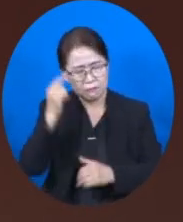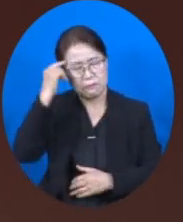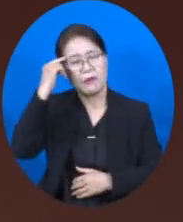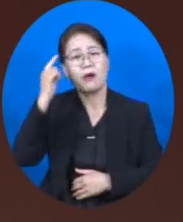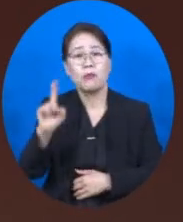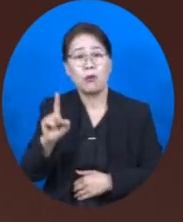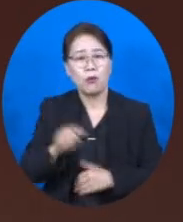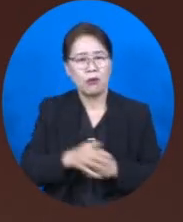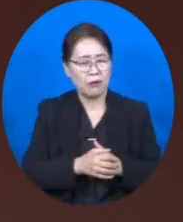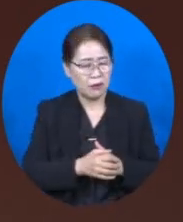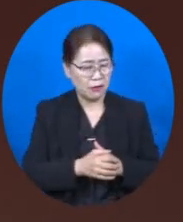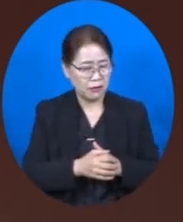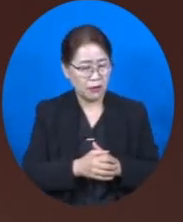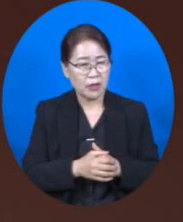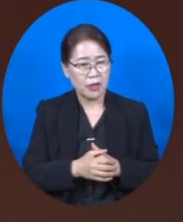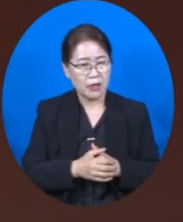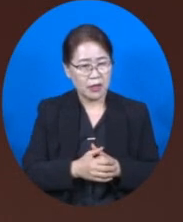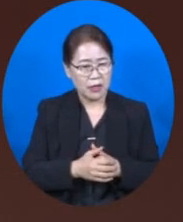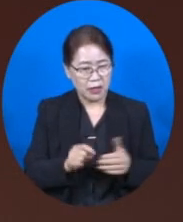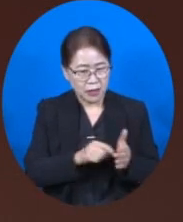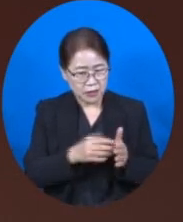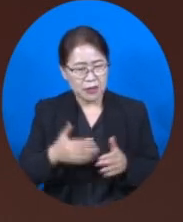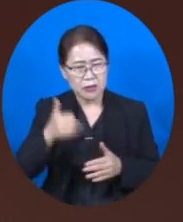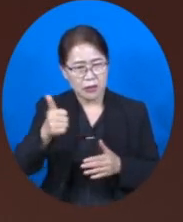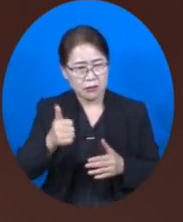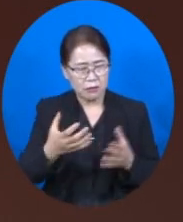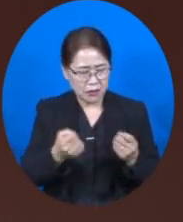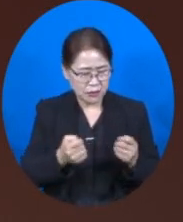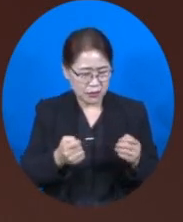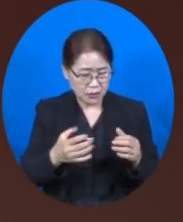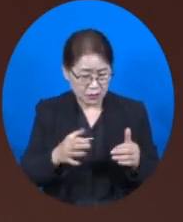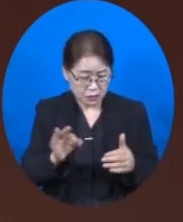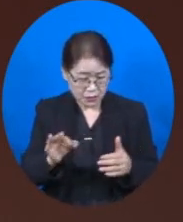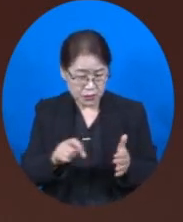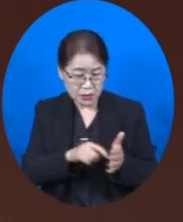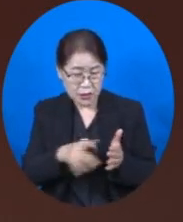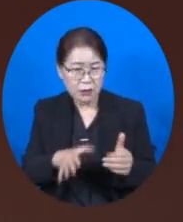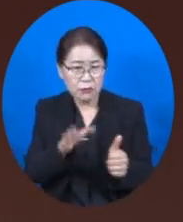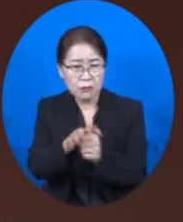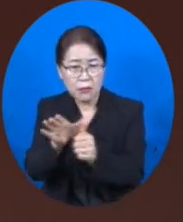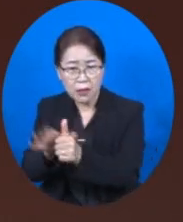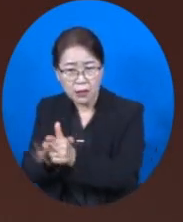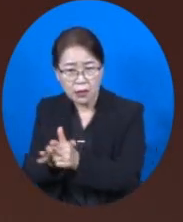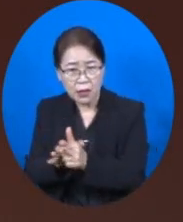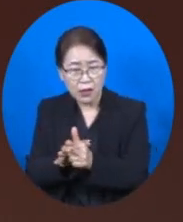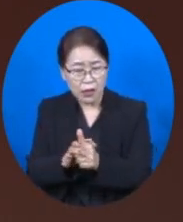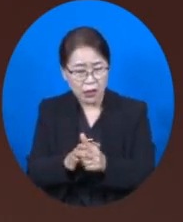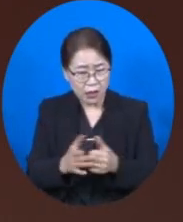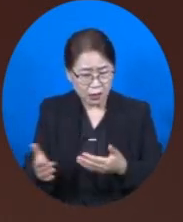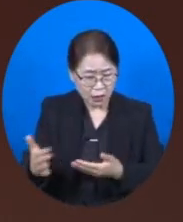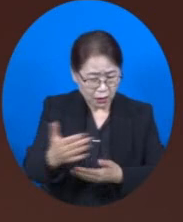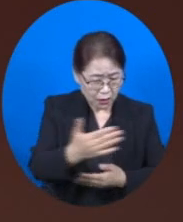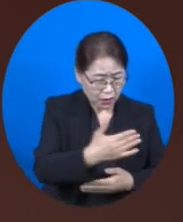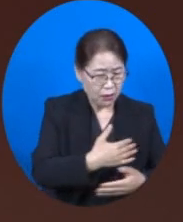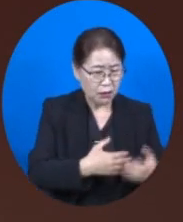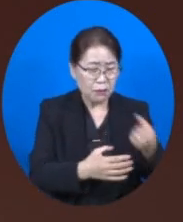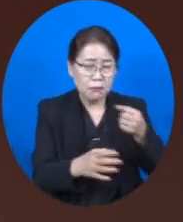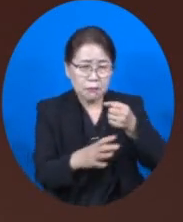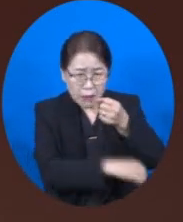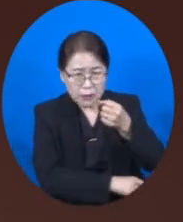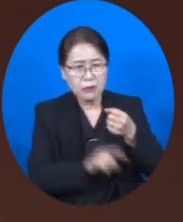내가 세리장으로서 많은 사람들에게 세금을 부과하여 내가 그것들을 착복한 것이